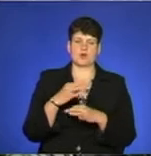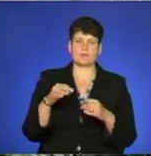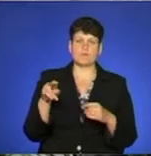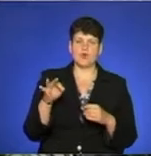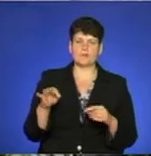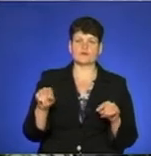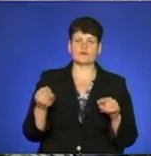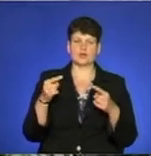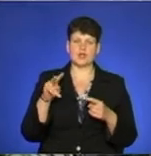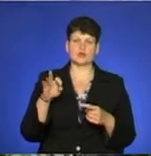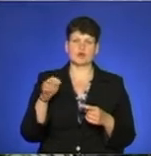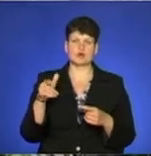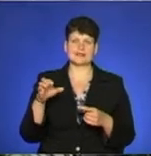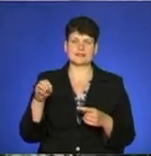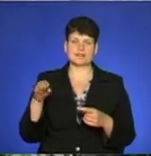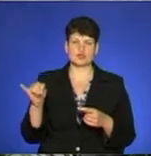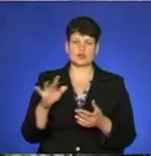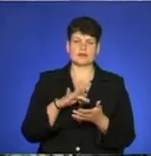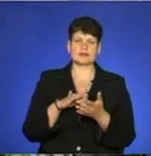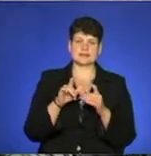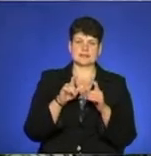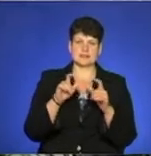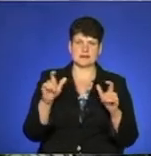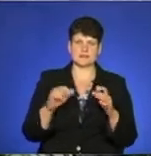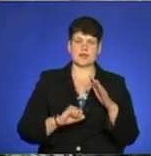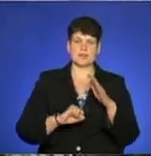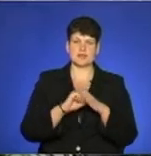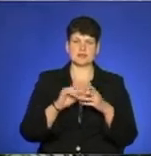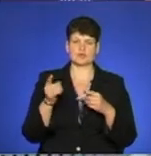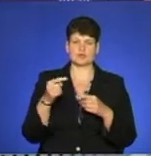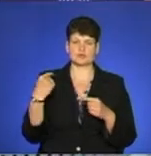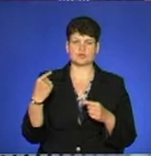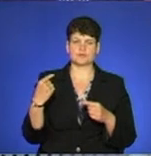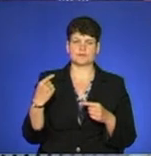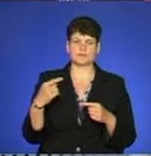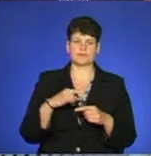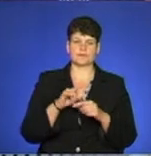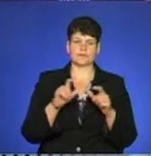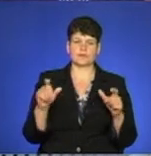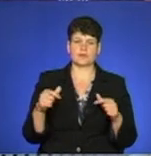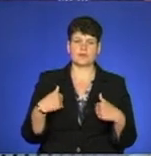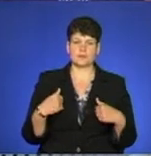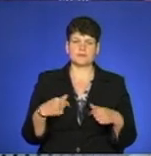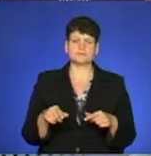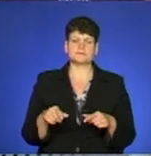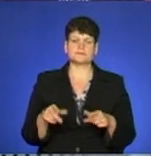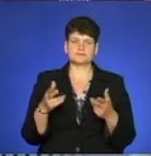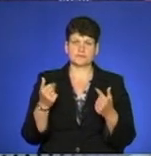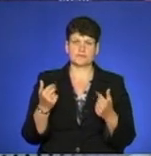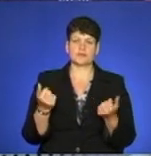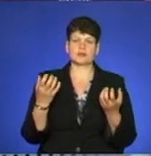створенню логістичного центру на базі Тернопільського литовища. Міємо так,